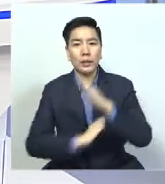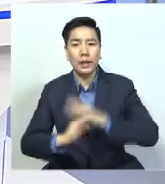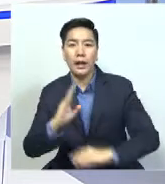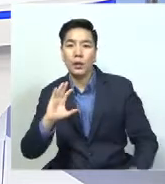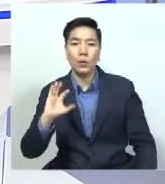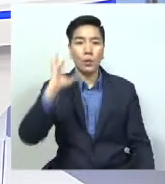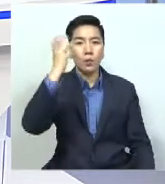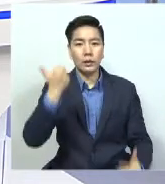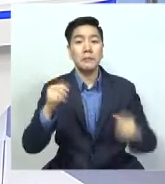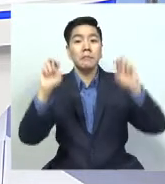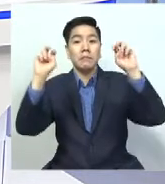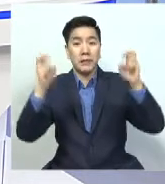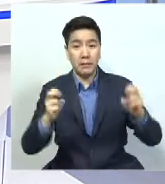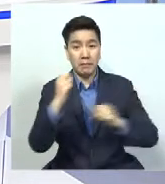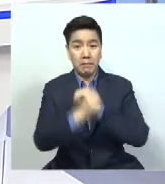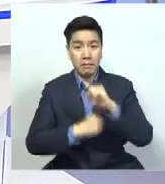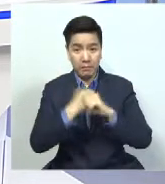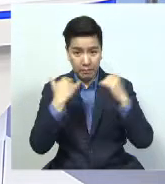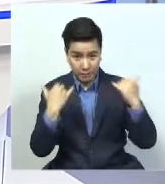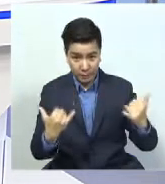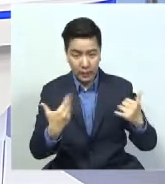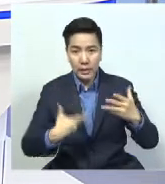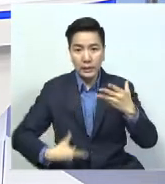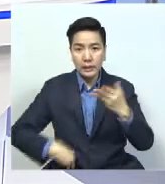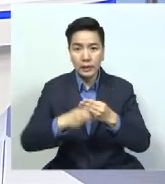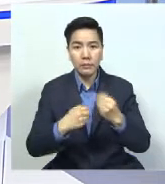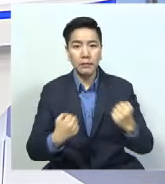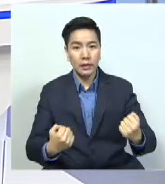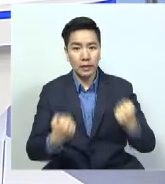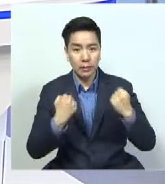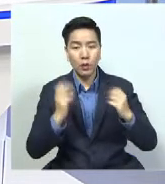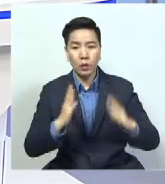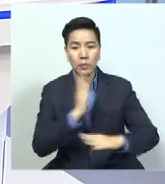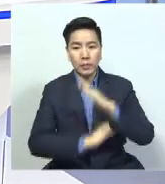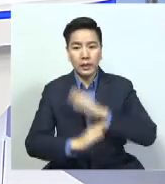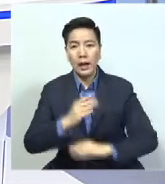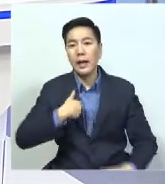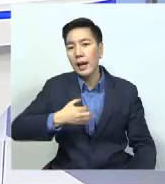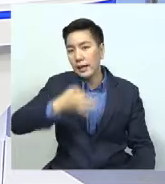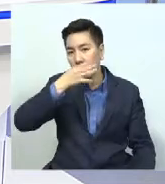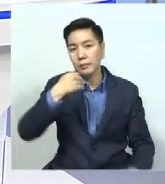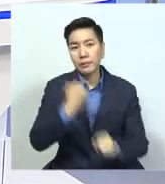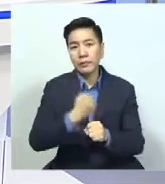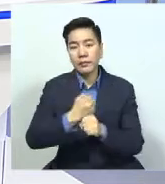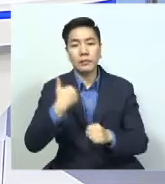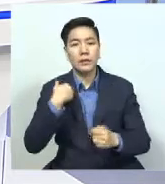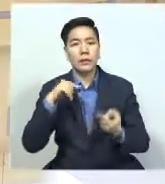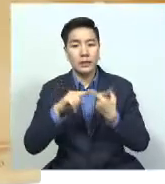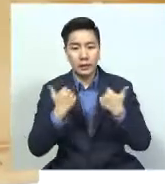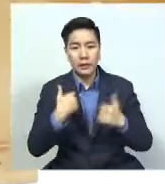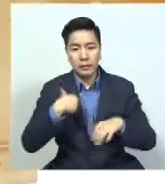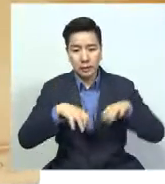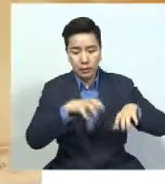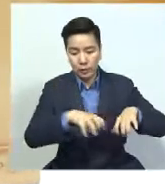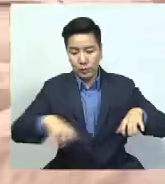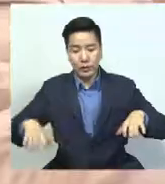ากลขึ้นมานะคะประเด็นหลักของปีนี้ก็คือเรื่องของเสริมพลังคนพิการด้วยการมีงานทำค่ะในงานที่จัดขึ้นนะคะ